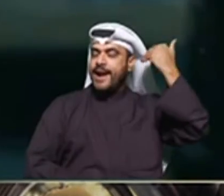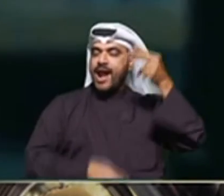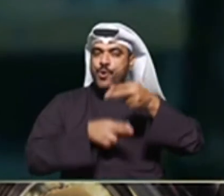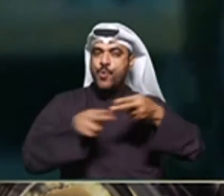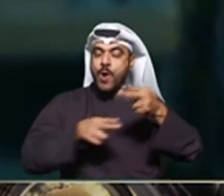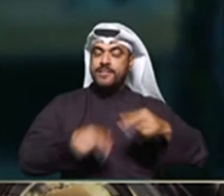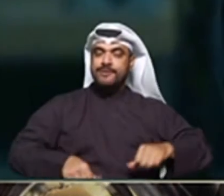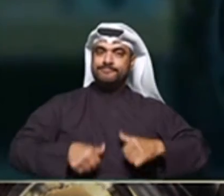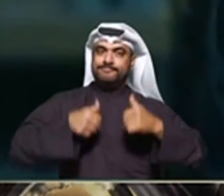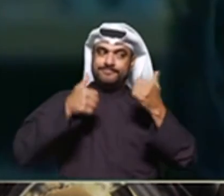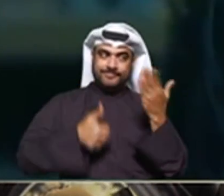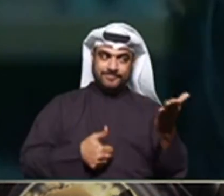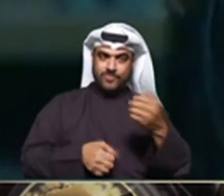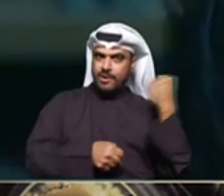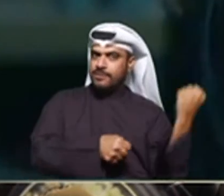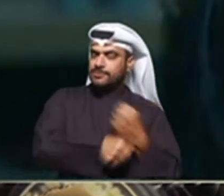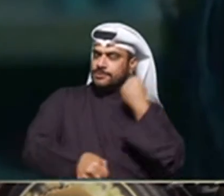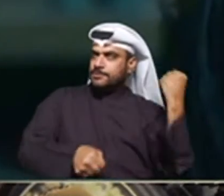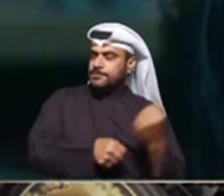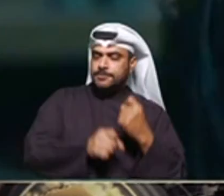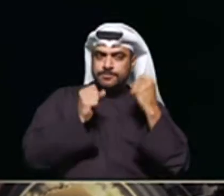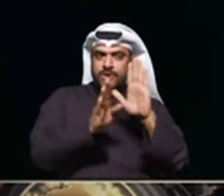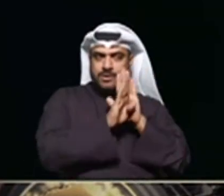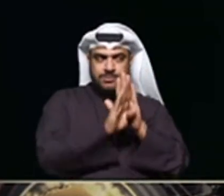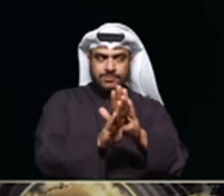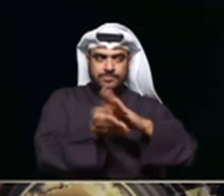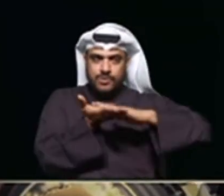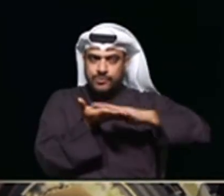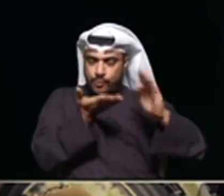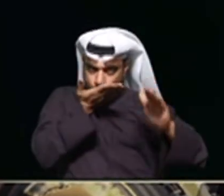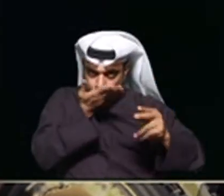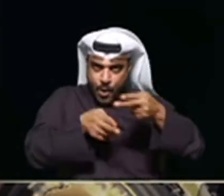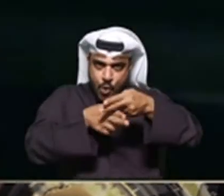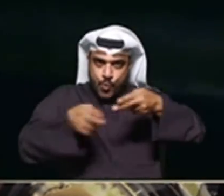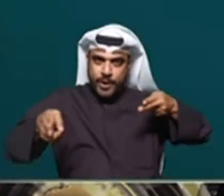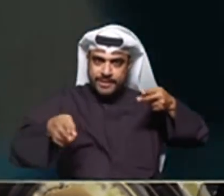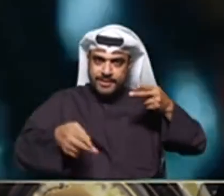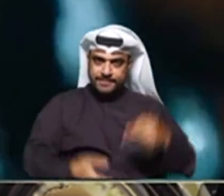كلهم ابلوا بلاء حسنا حبا في هذا الوطن.